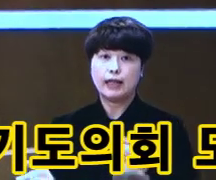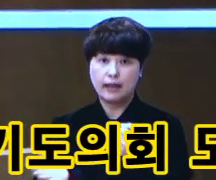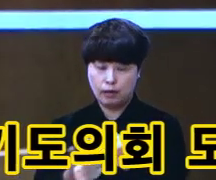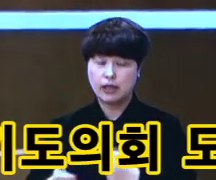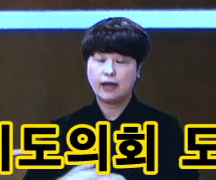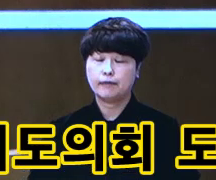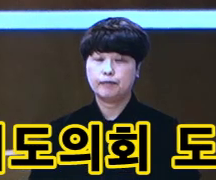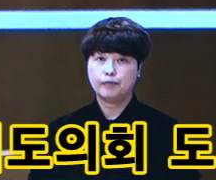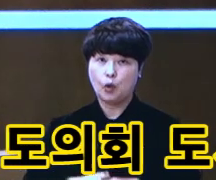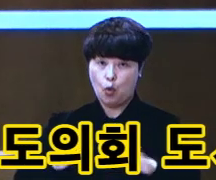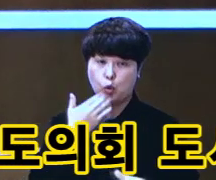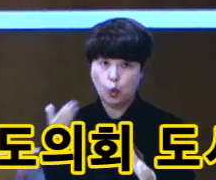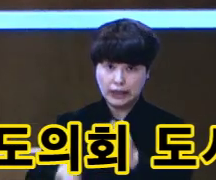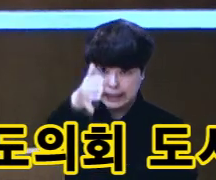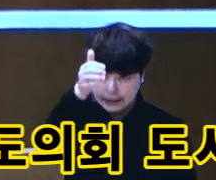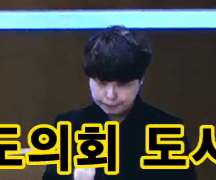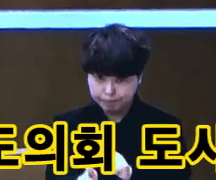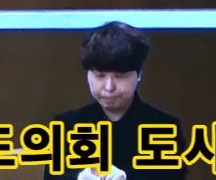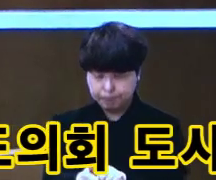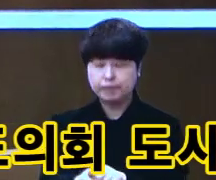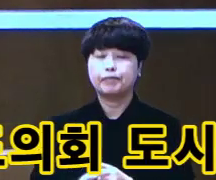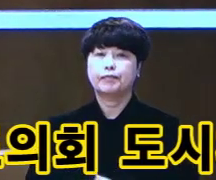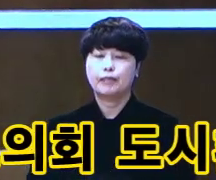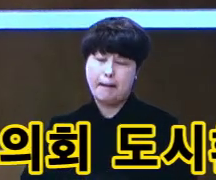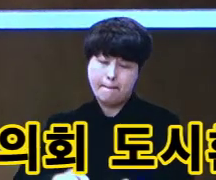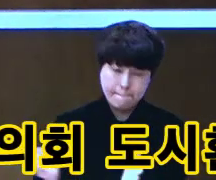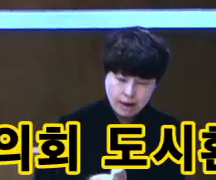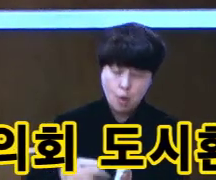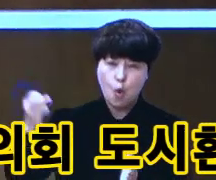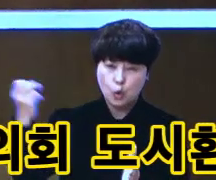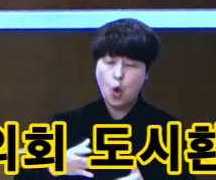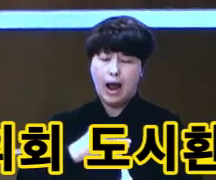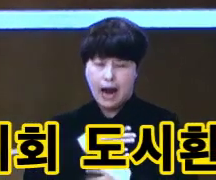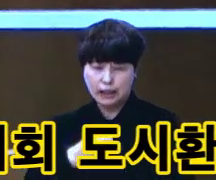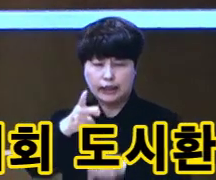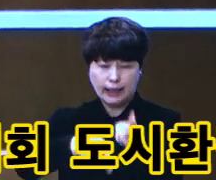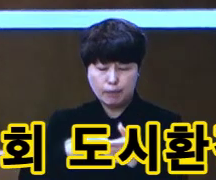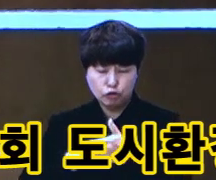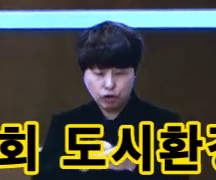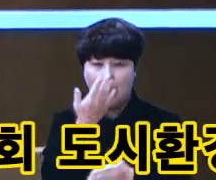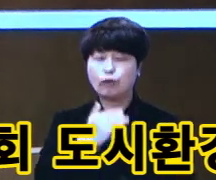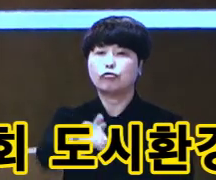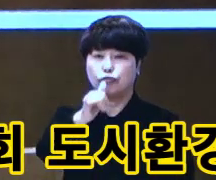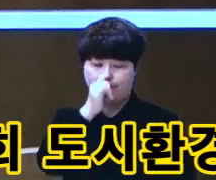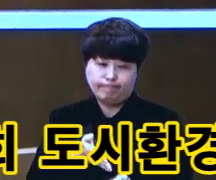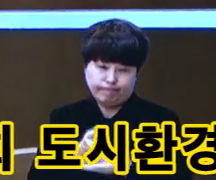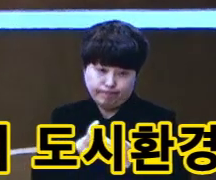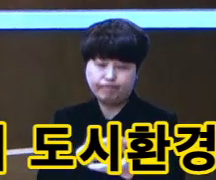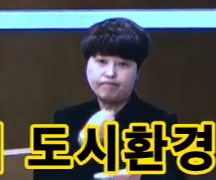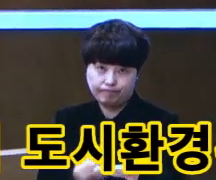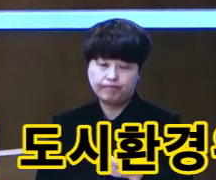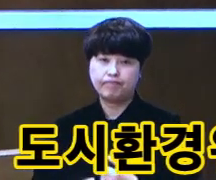오늘 김정은 지사님께 신속하면서도 안정적으로 사업을 추진할 수 있는 제안을 드리고자 합니다.